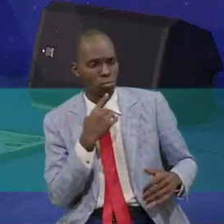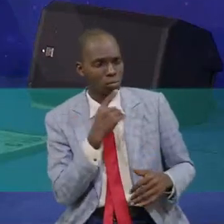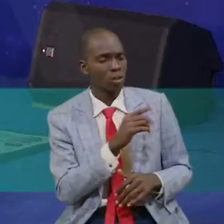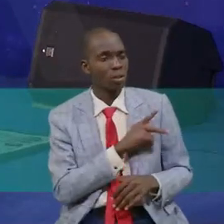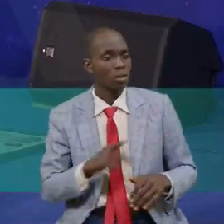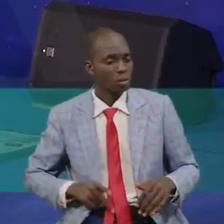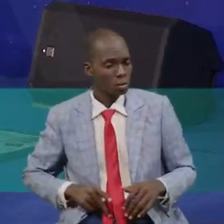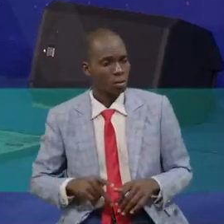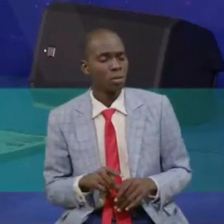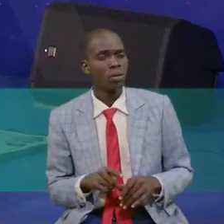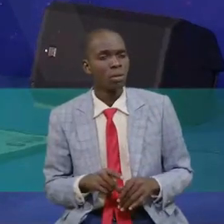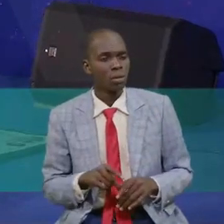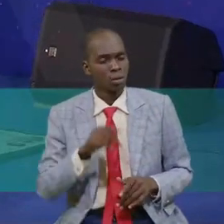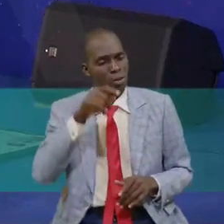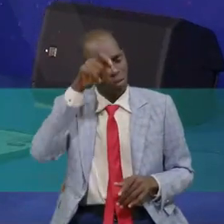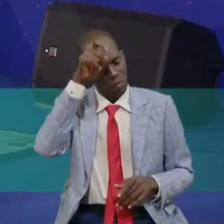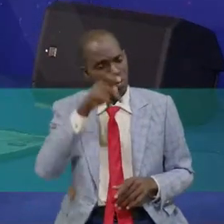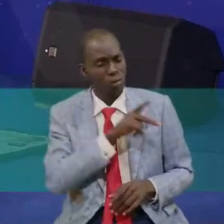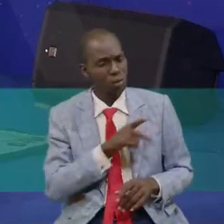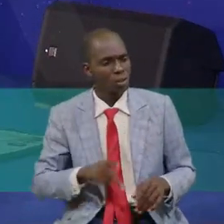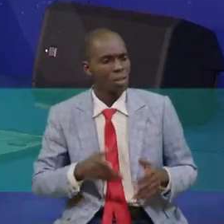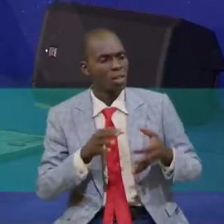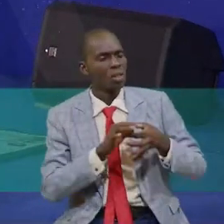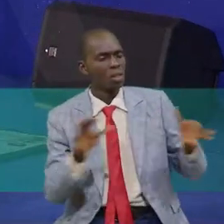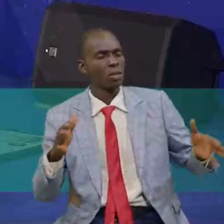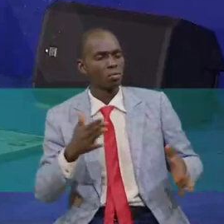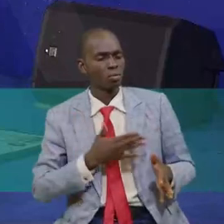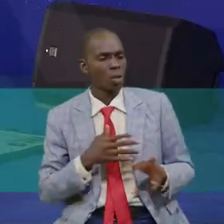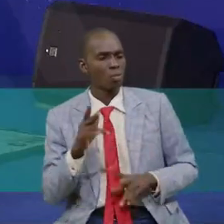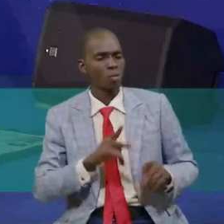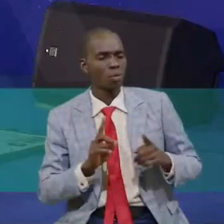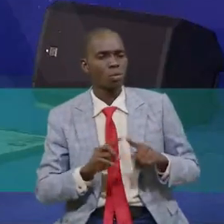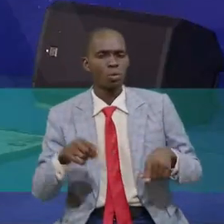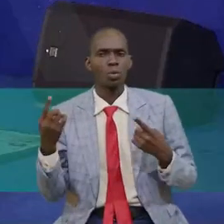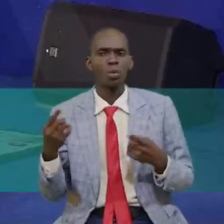fils. Pharaon dit, Moïse, Aaron,